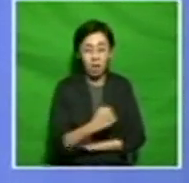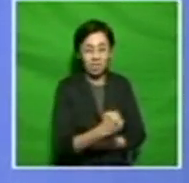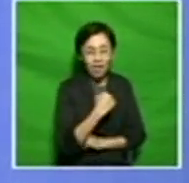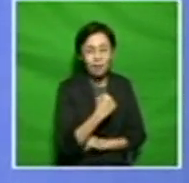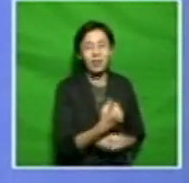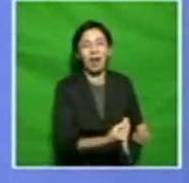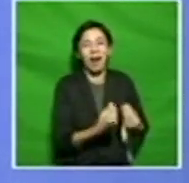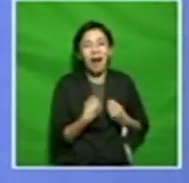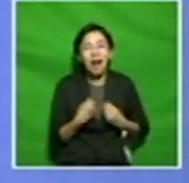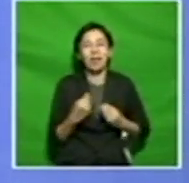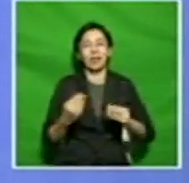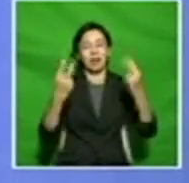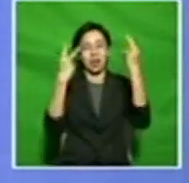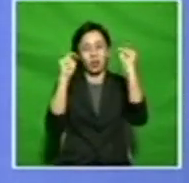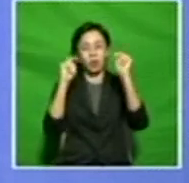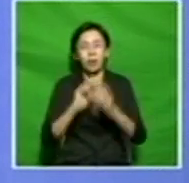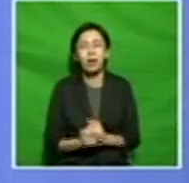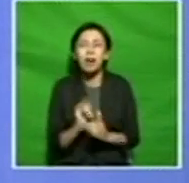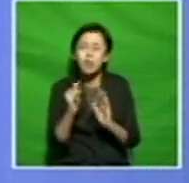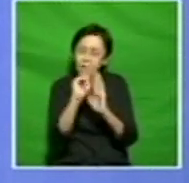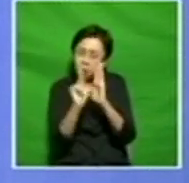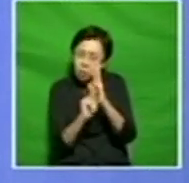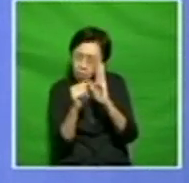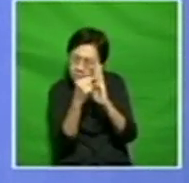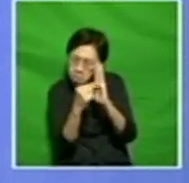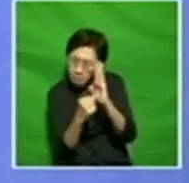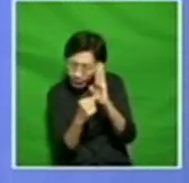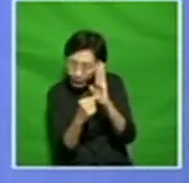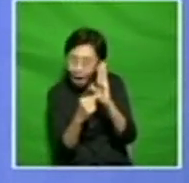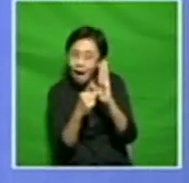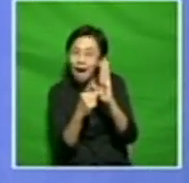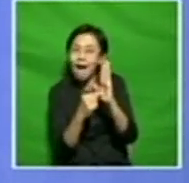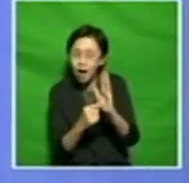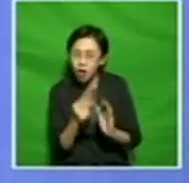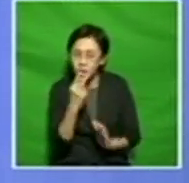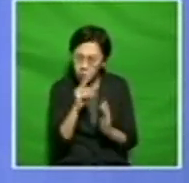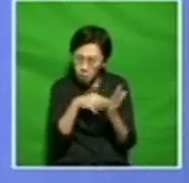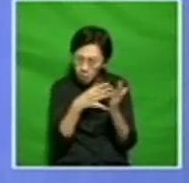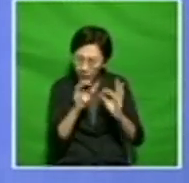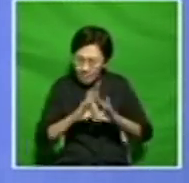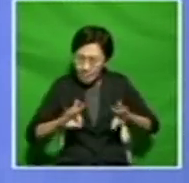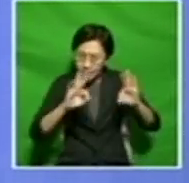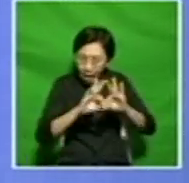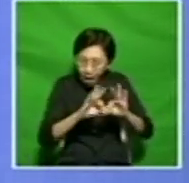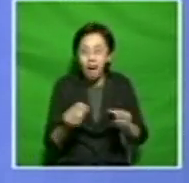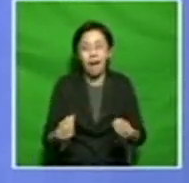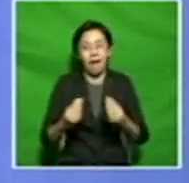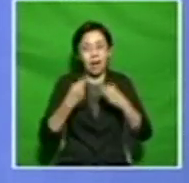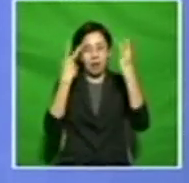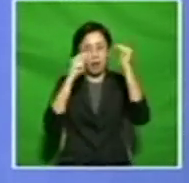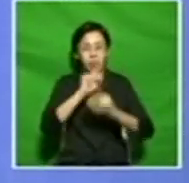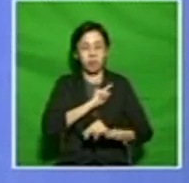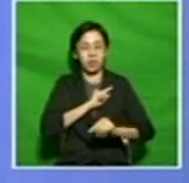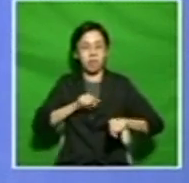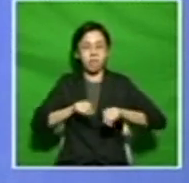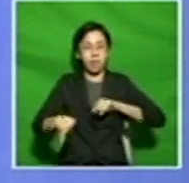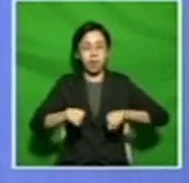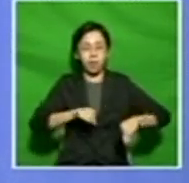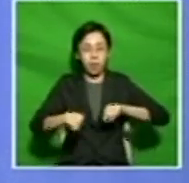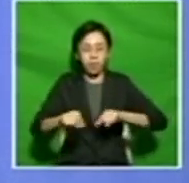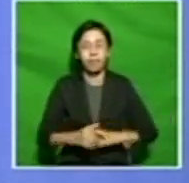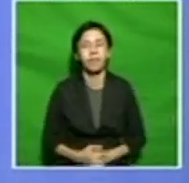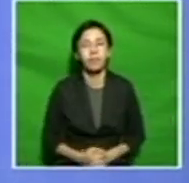กบางมาตราแล้วก็บางมาตรการในขณะนี้ซึ่งในการโอนอำน